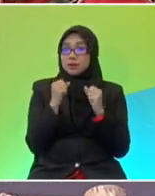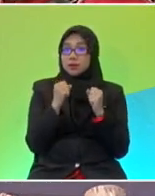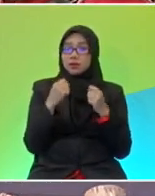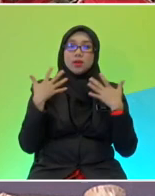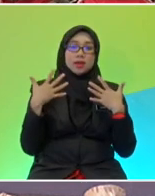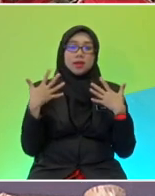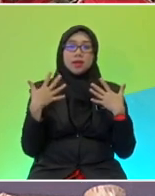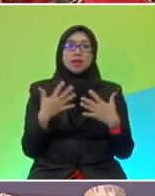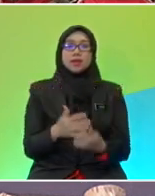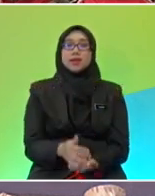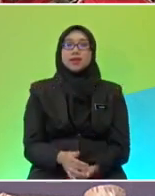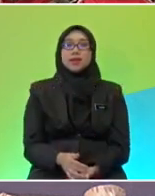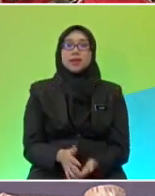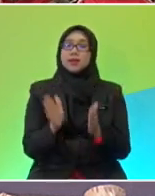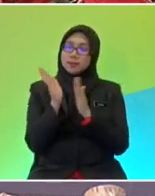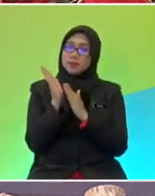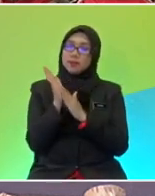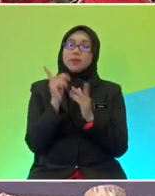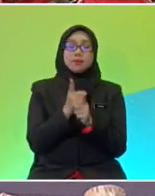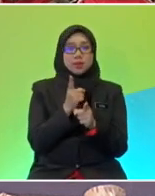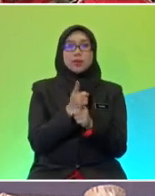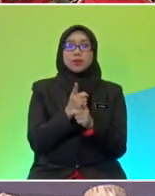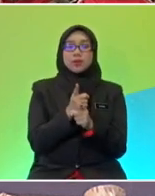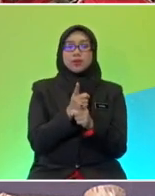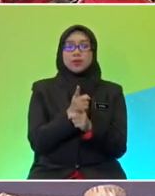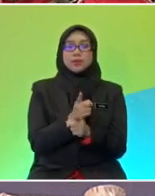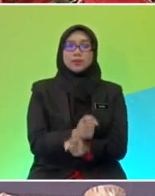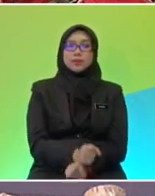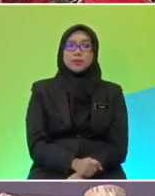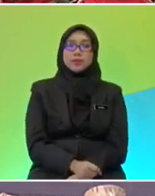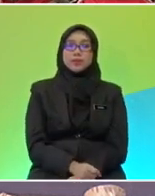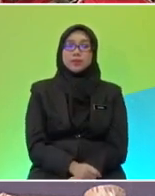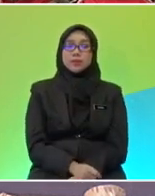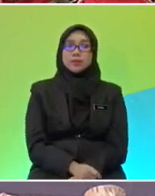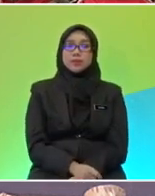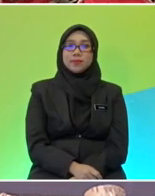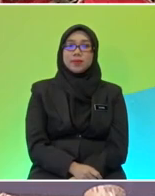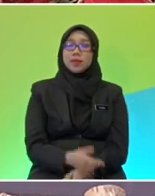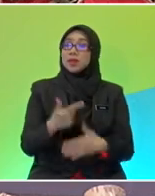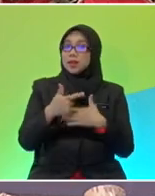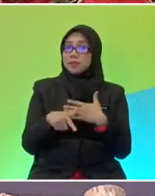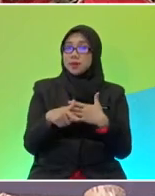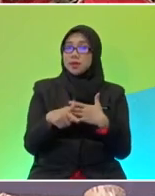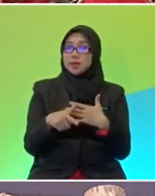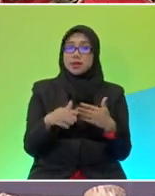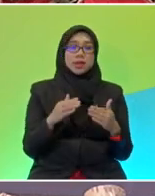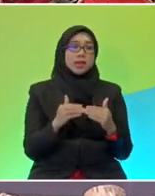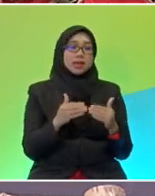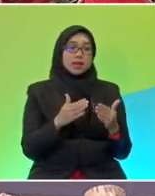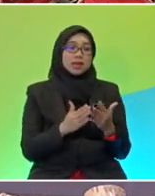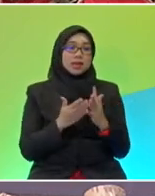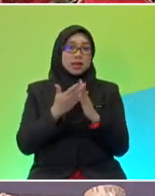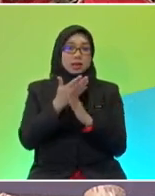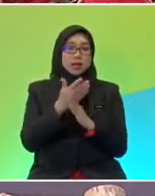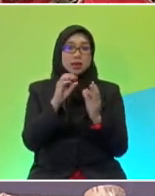betul betul betul di sebelahku pada telurnya pertama kita melalui kisaran yang kedua apa yang